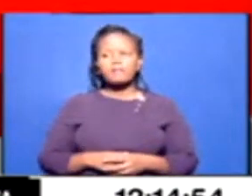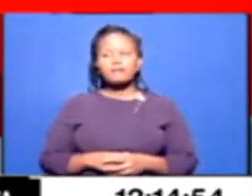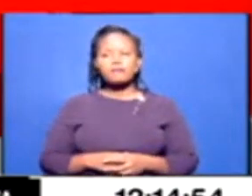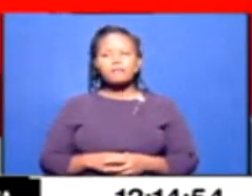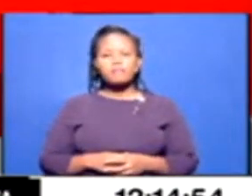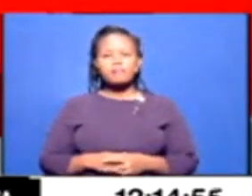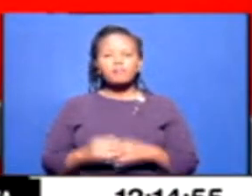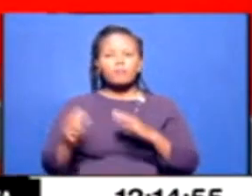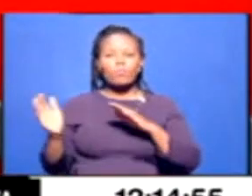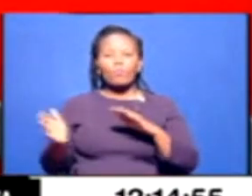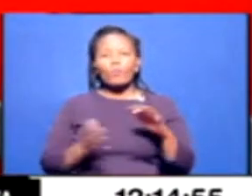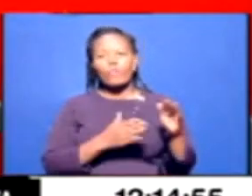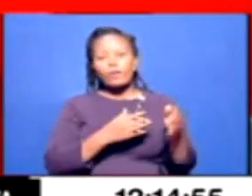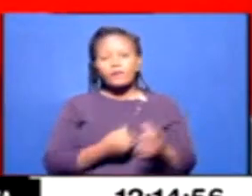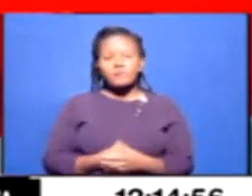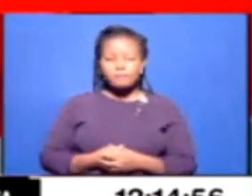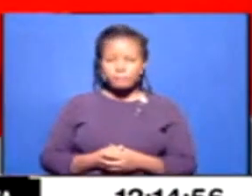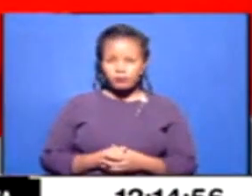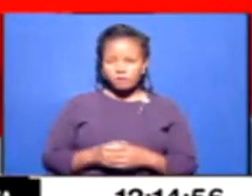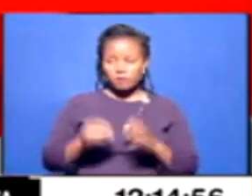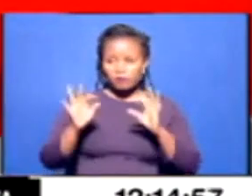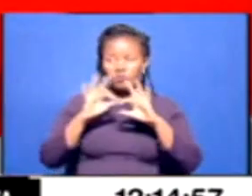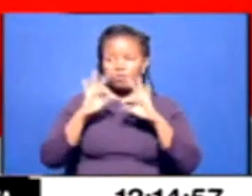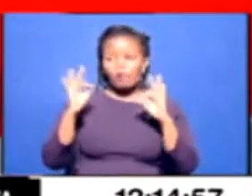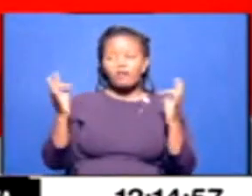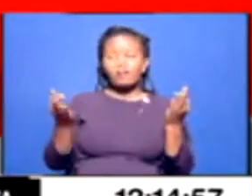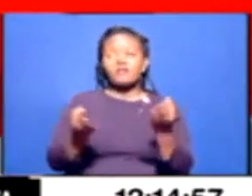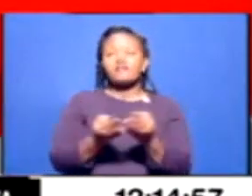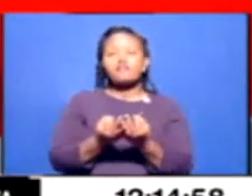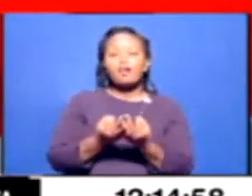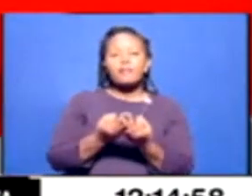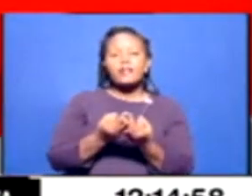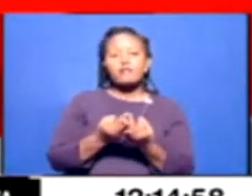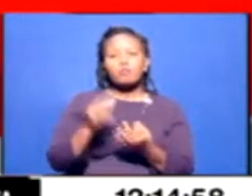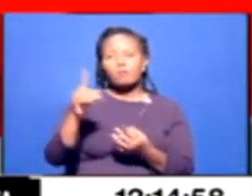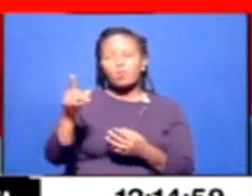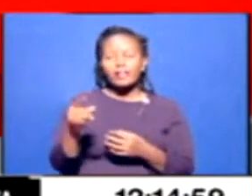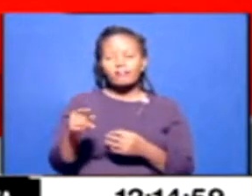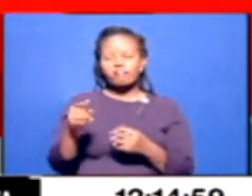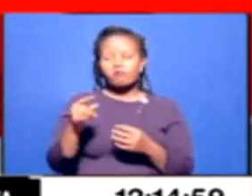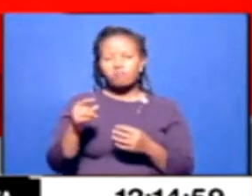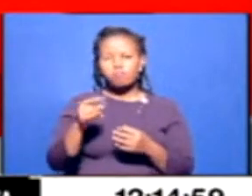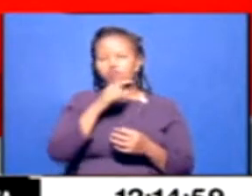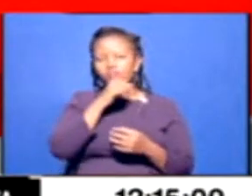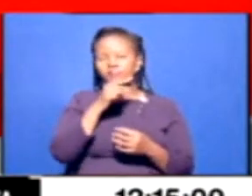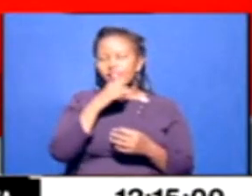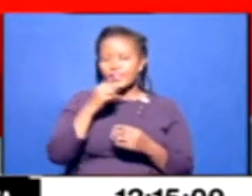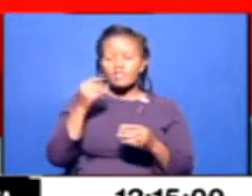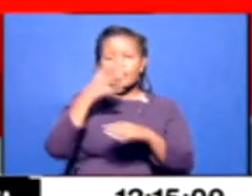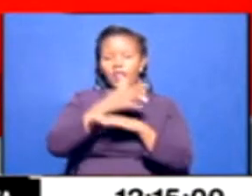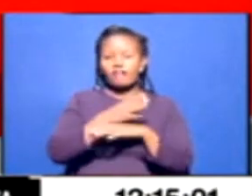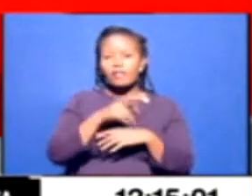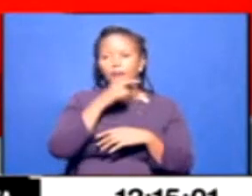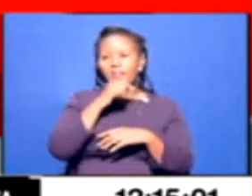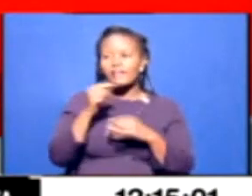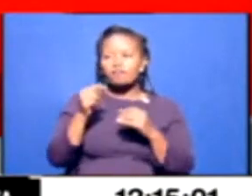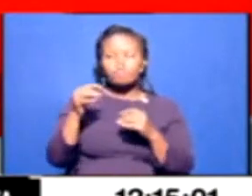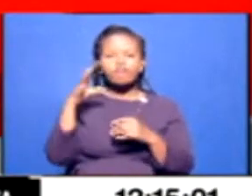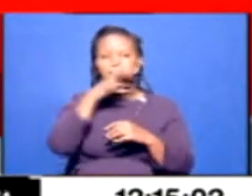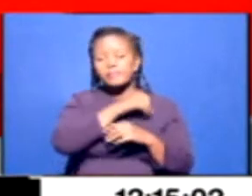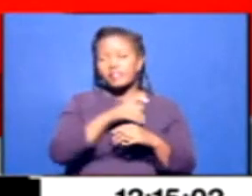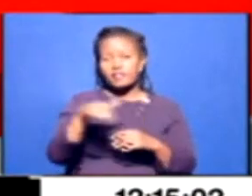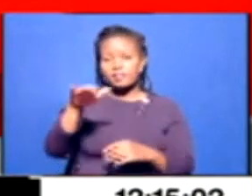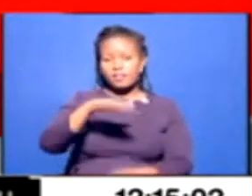Hapa Nairobi, familia ya Pauline Njanjala mwenye umri wa miaka 4 inahangaika baada ya mtoto huyo kutoweka katika mtaa wa Soweto